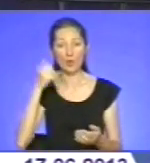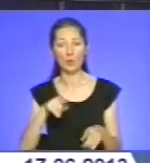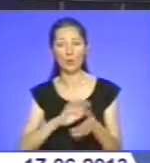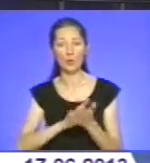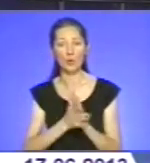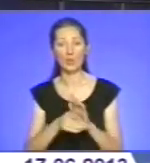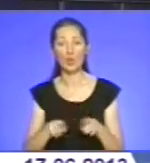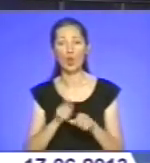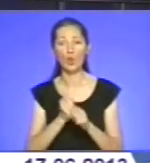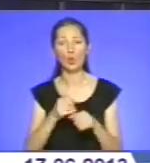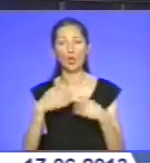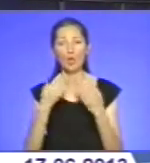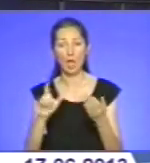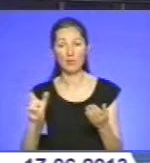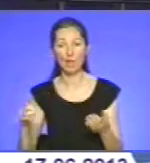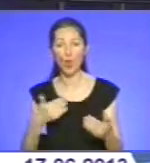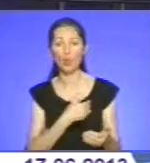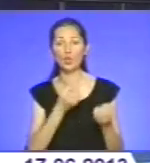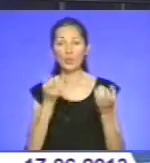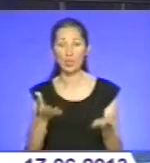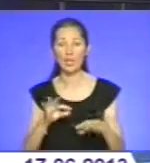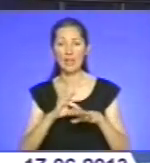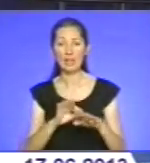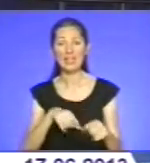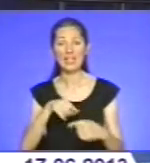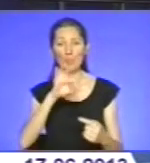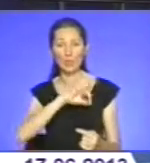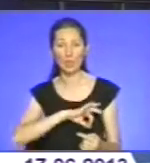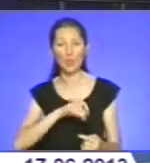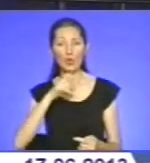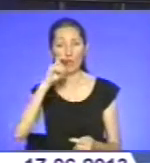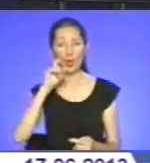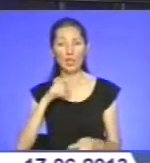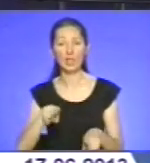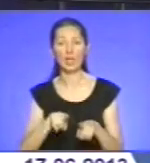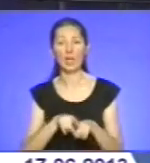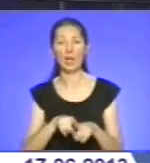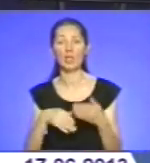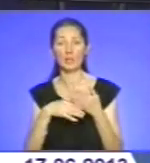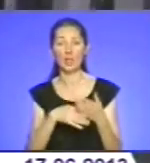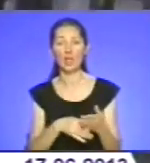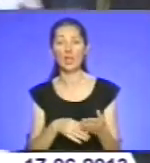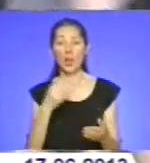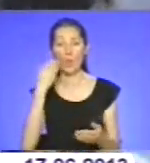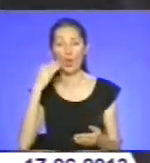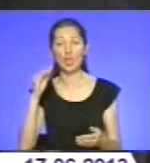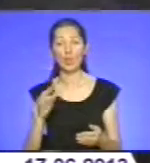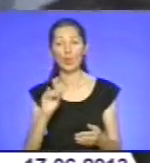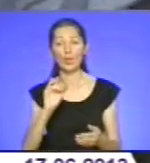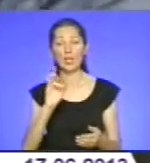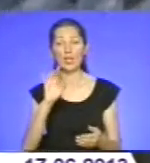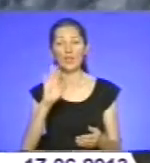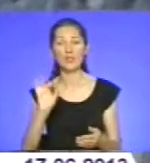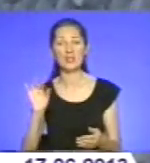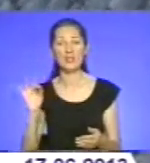роботодавці хочуть спростити ведення бізнесу в Україні, а також сприяти поліпшенню інвестиційного клімату. Незабаром більшість